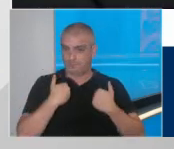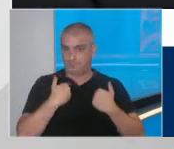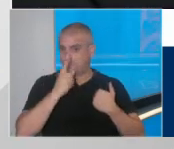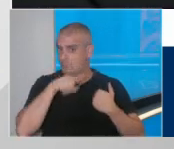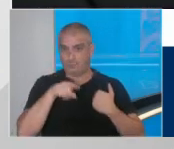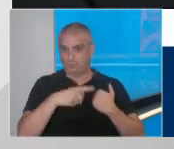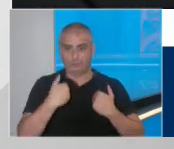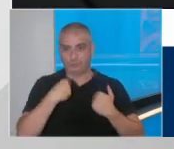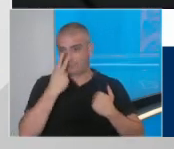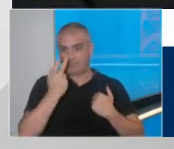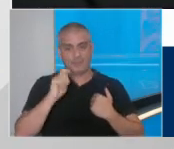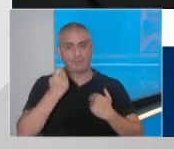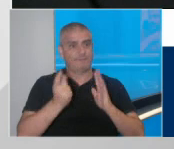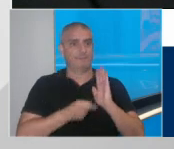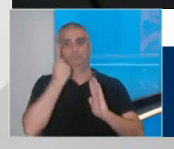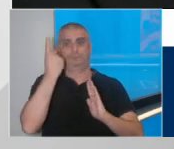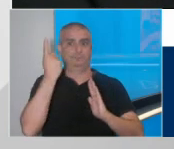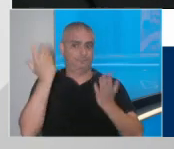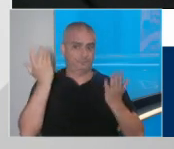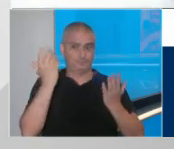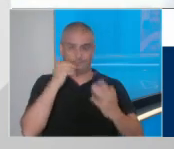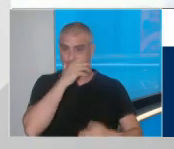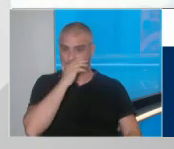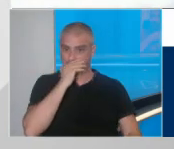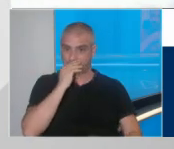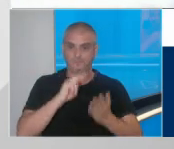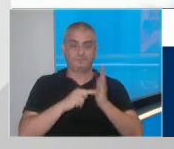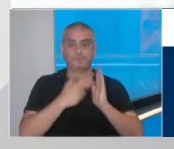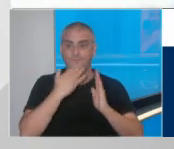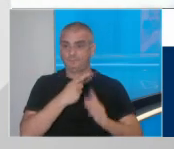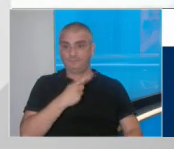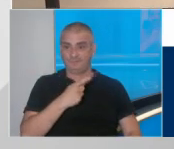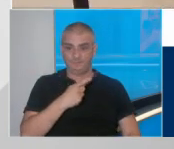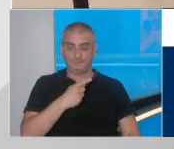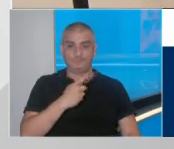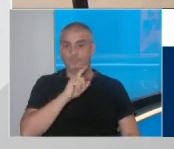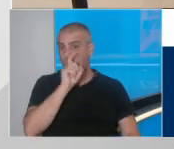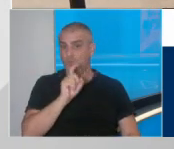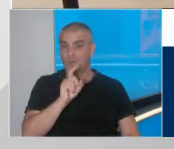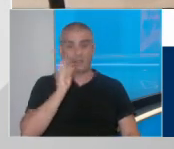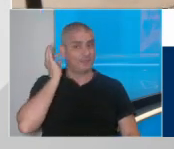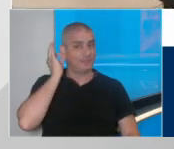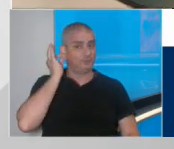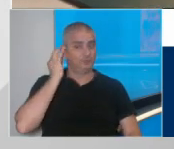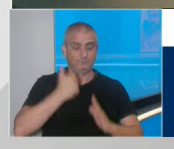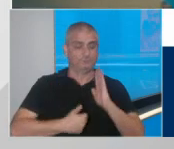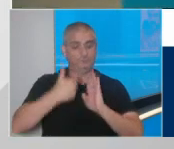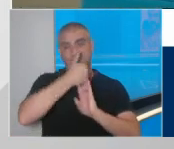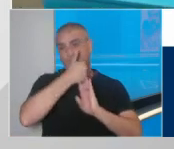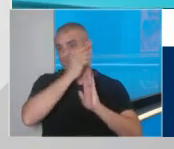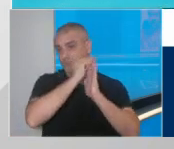פוסל שאנחנו נראה פה דווקא תקדים בפוליטיקה הישראלית, שאולי נשים בצמרת